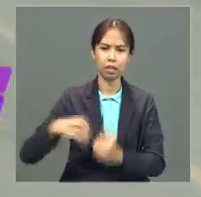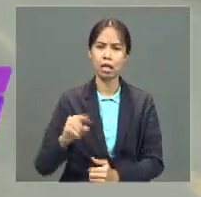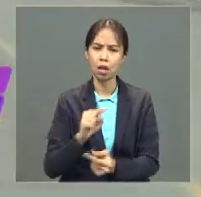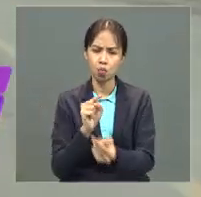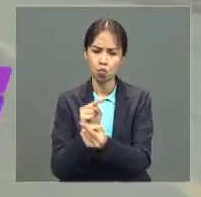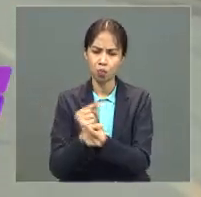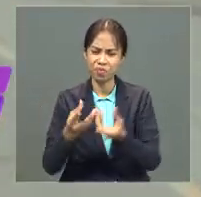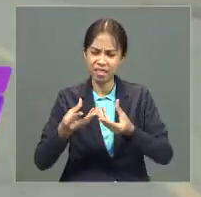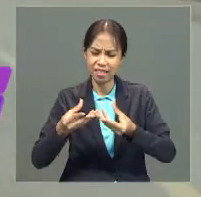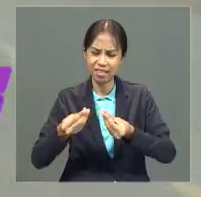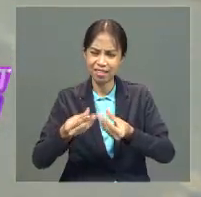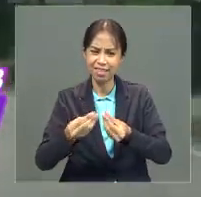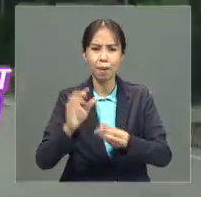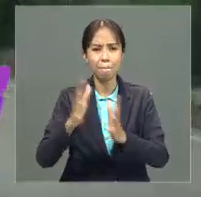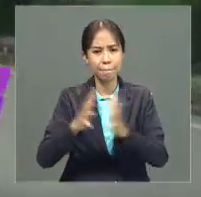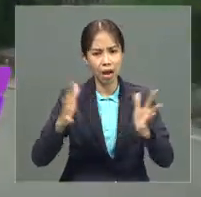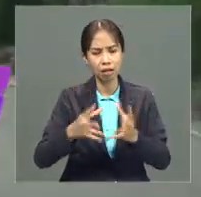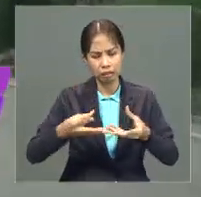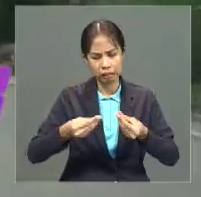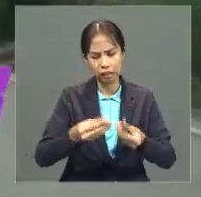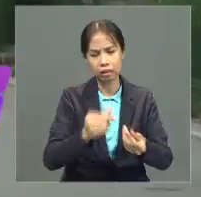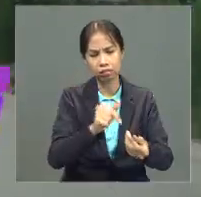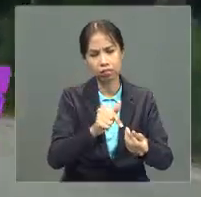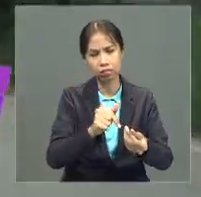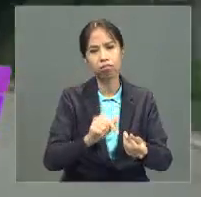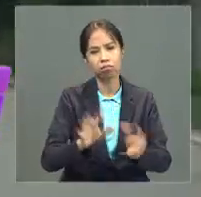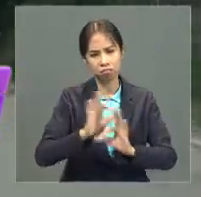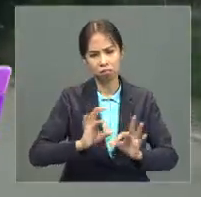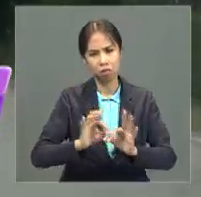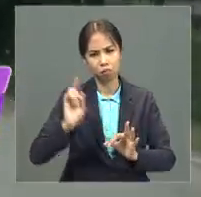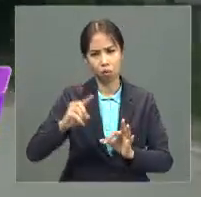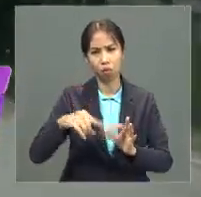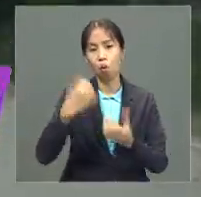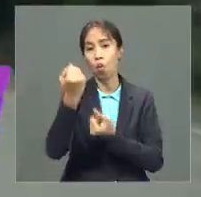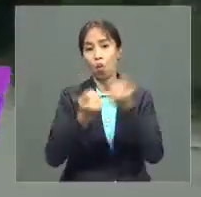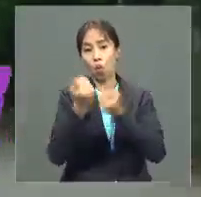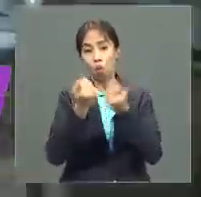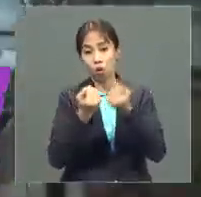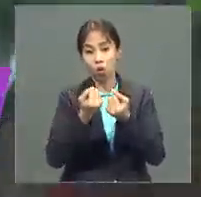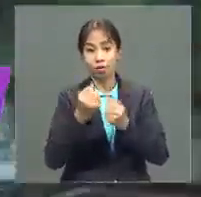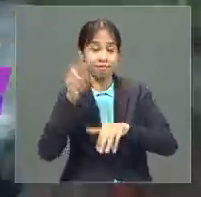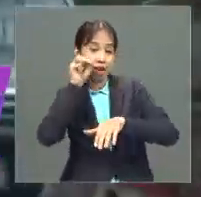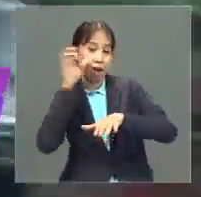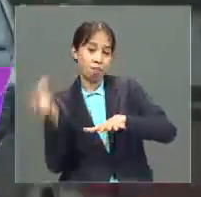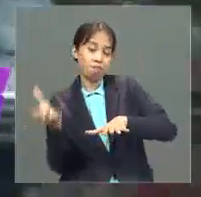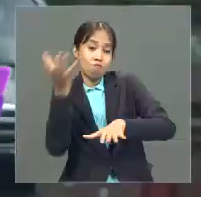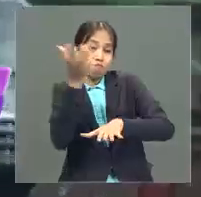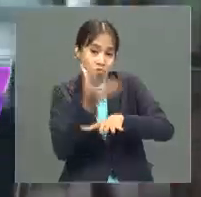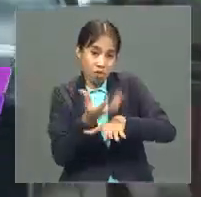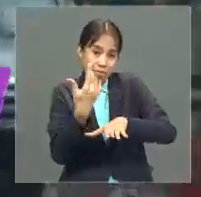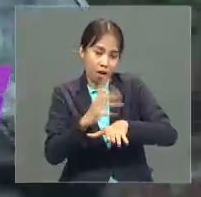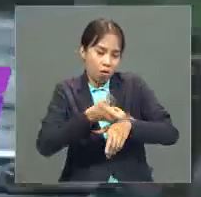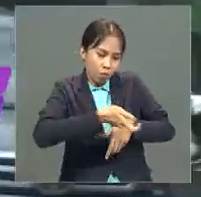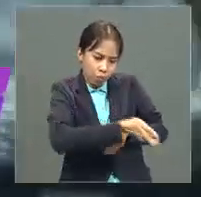นั้นอยู่ในบ้านค่อนข้างมากนะครับต้องใช้รถน้ำสำหรับฉีดล้างทำความสะอาดและก็กวาดออกม